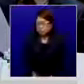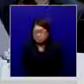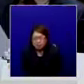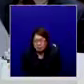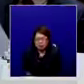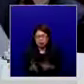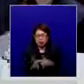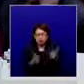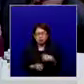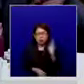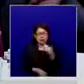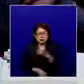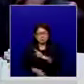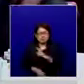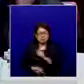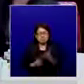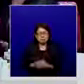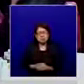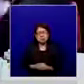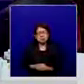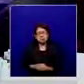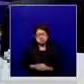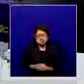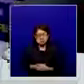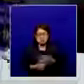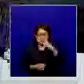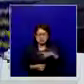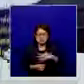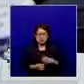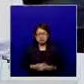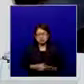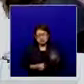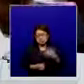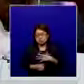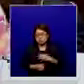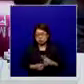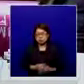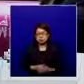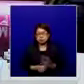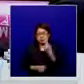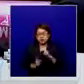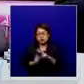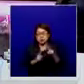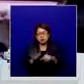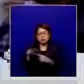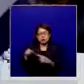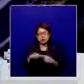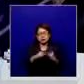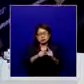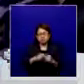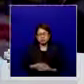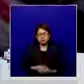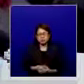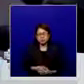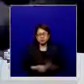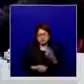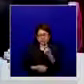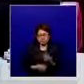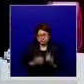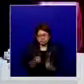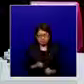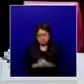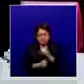กว่าท่านแน่นอนอย่ามาท้าคนไทยเขาไม่ชอบต่อเลยครับไปที่สองเรามาดูไทม์ไลน์น